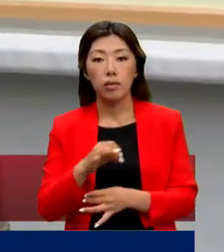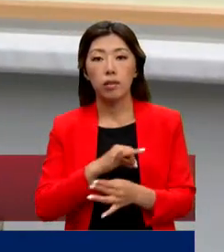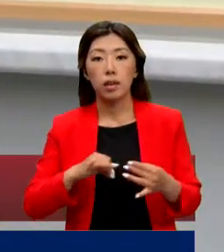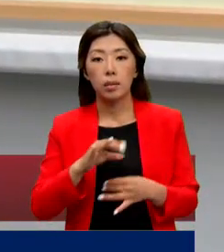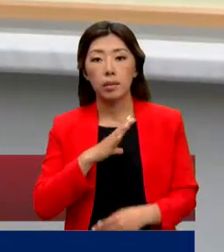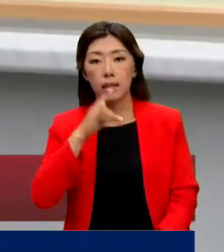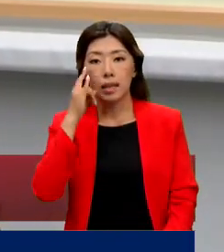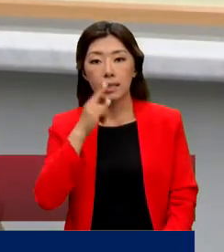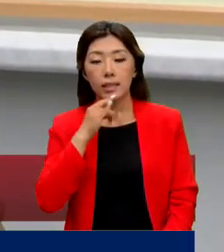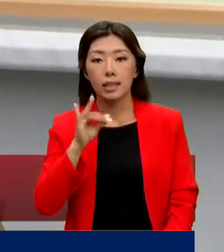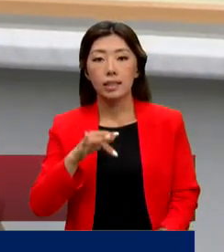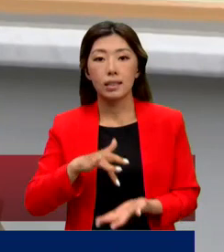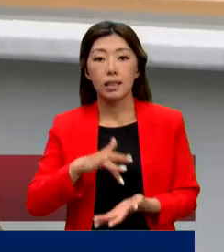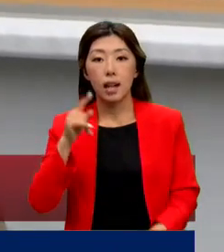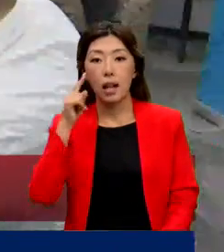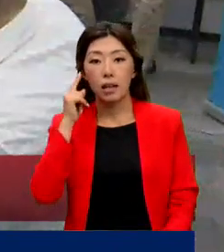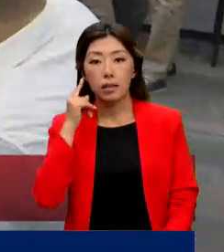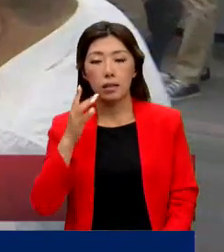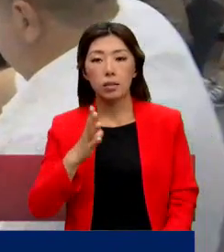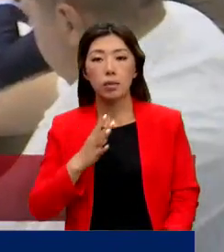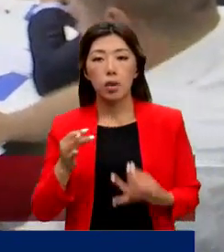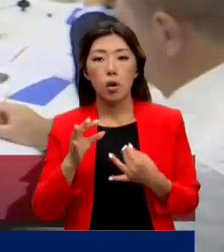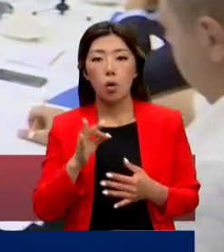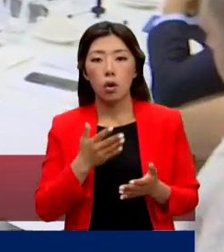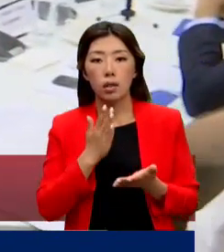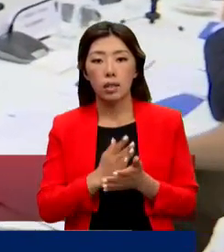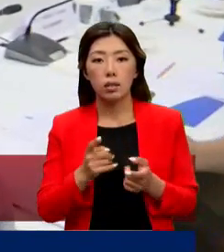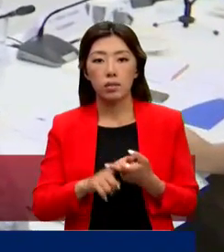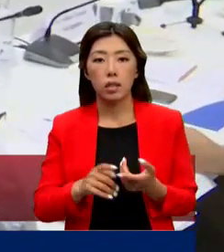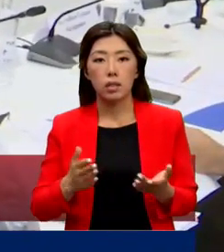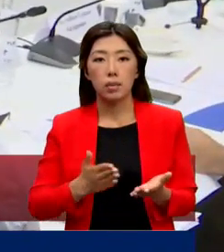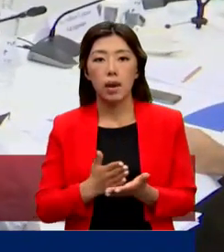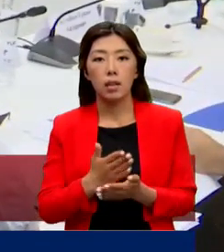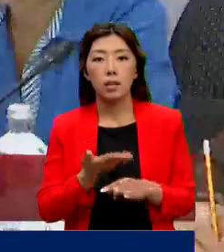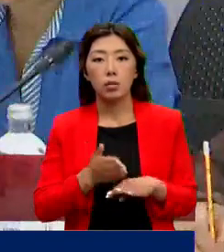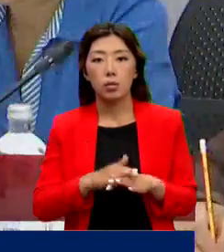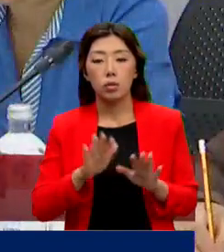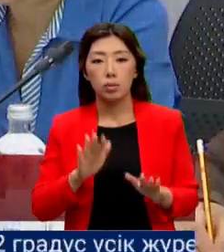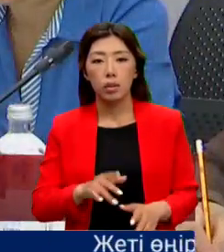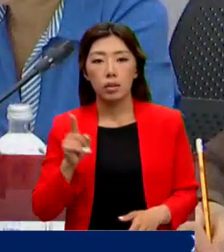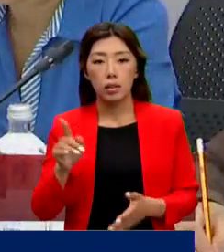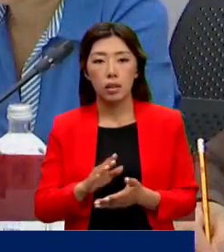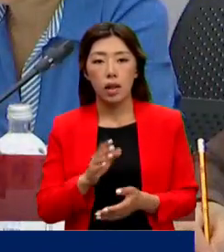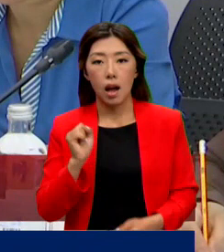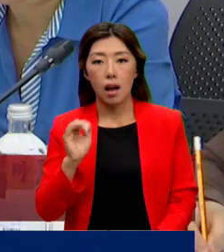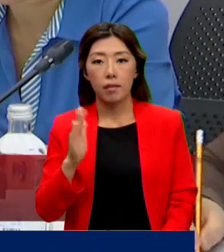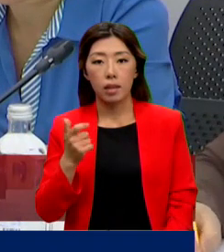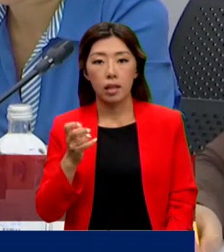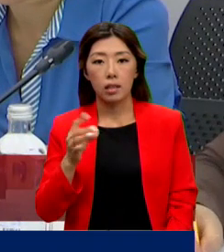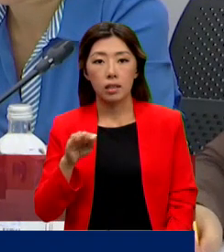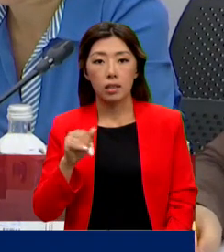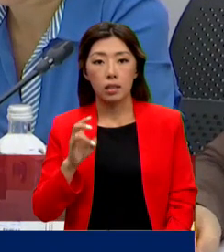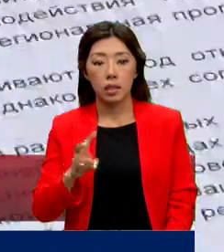со странами Центральной Азии, говорилось и о нестабильном политическом положении в Афганистане. Правда, некоторые специалисты это